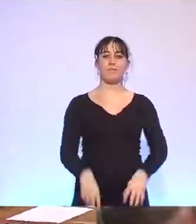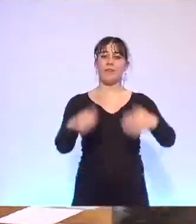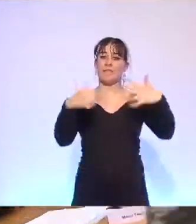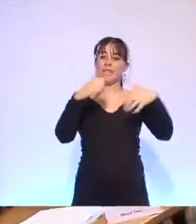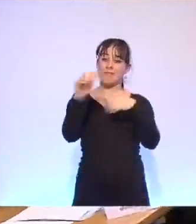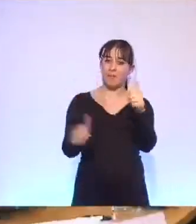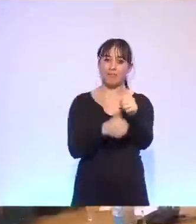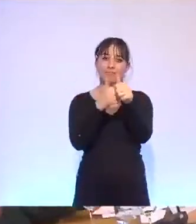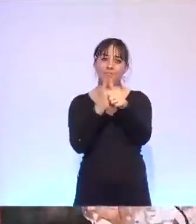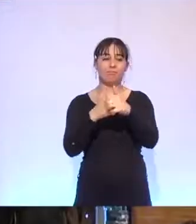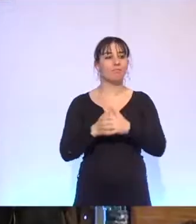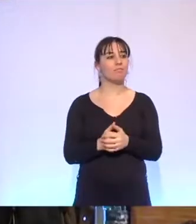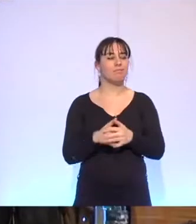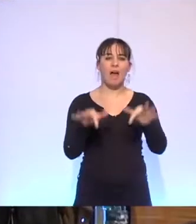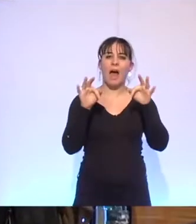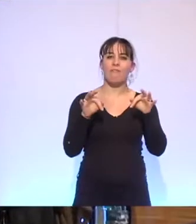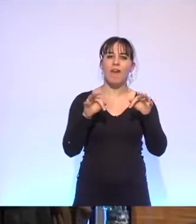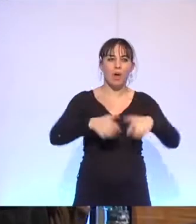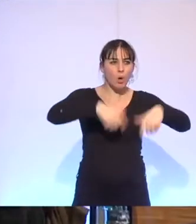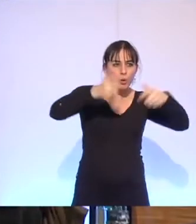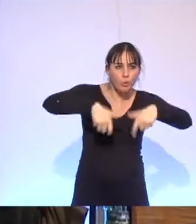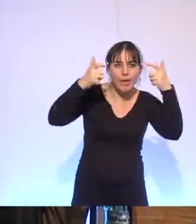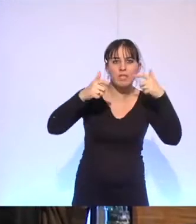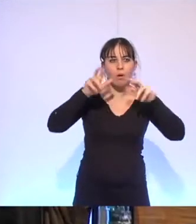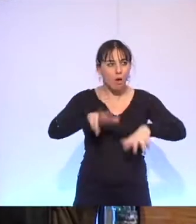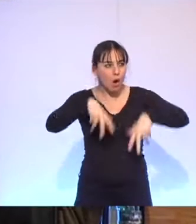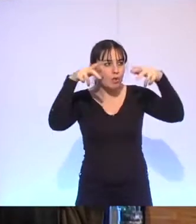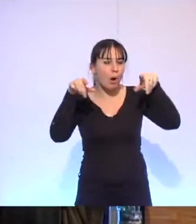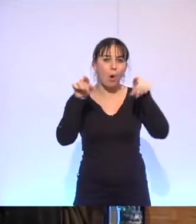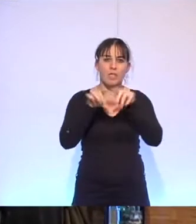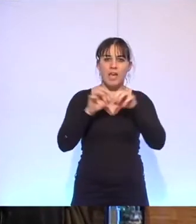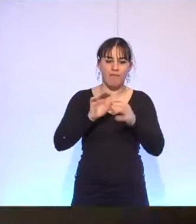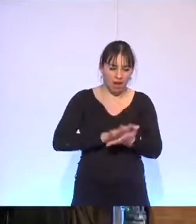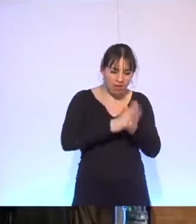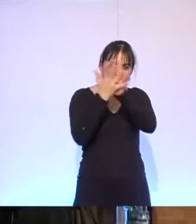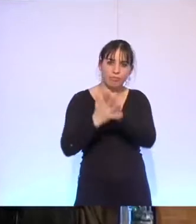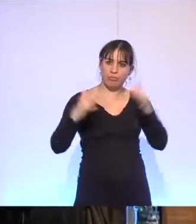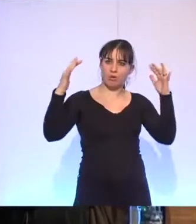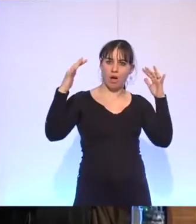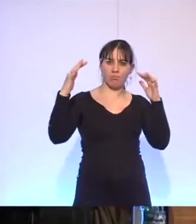Seizième adjoint, adjoint à l'urbanisme, au logement et à la transition énergétique, Vincent Fristeau.